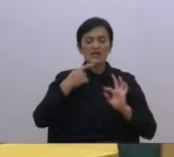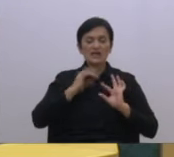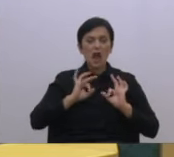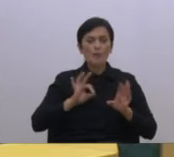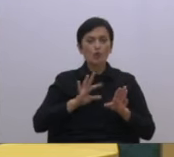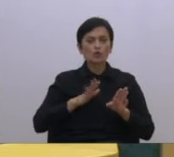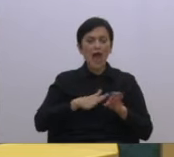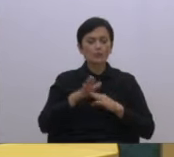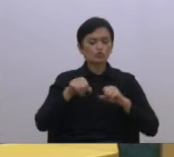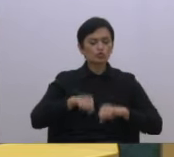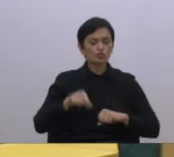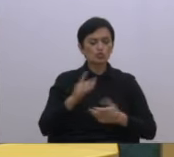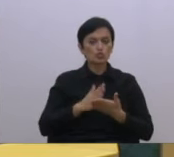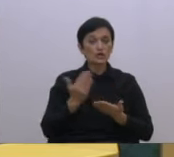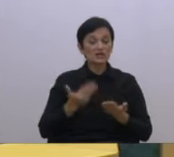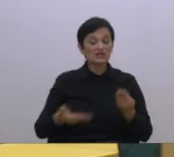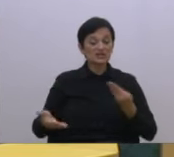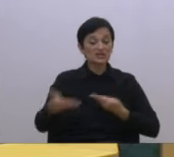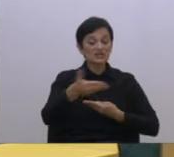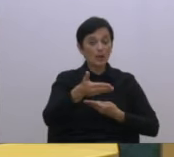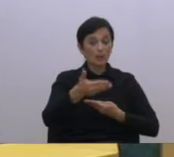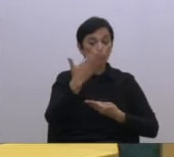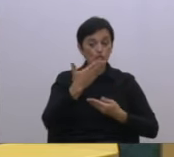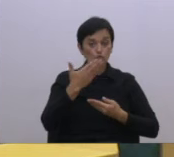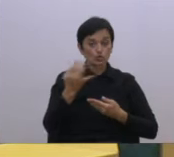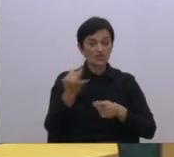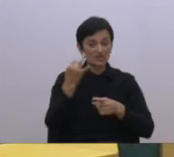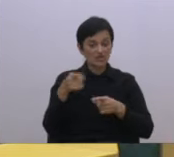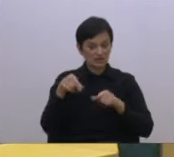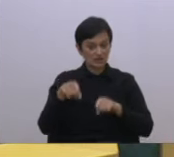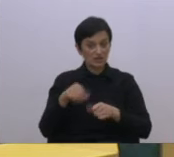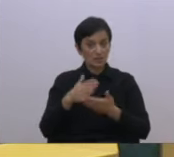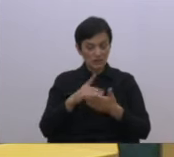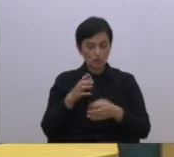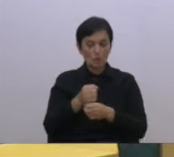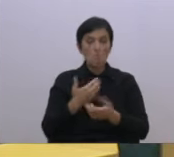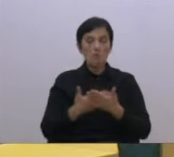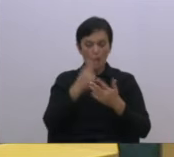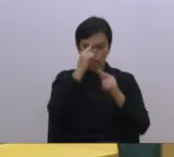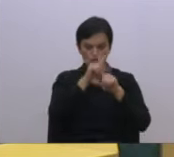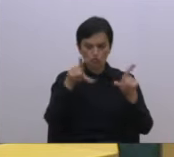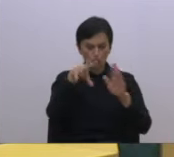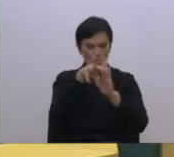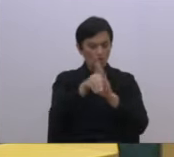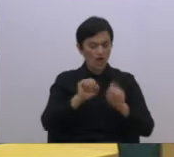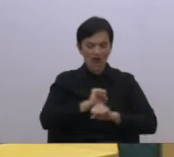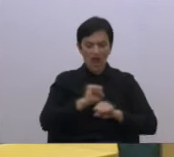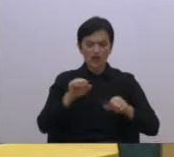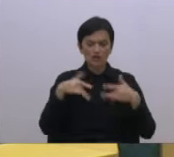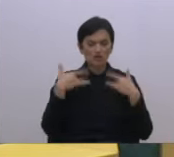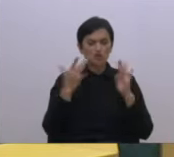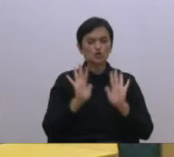აბსოლუტური უფლება, მის საპირწონე თუ სხვა ლეგიტიმური ინტერესი არის, შეიძლება შეიზღუდოს. მაგალითად, სკოლებში არ შეიძლება